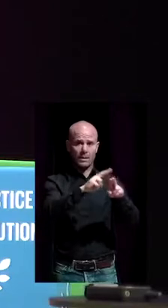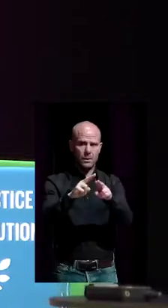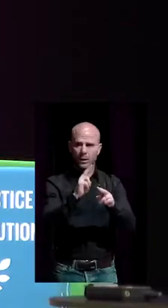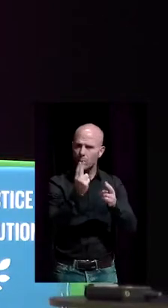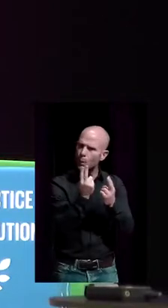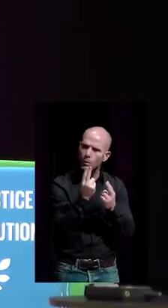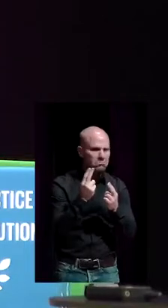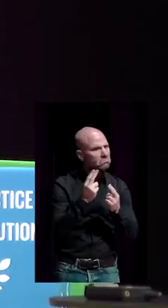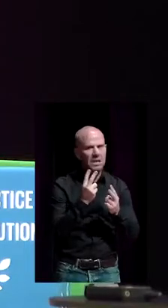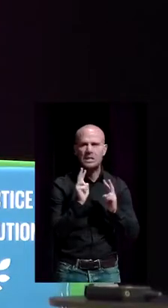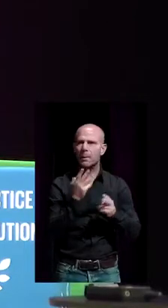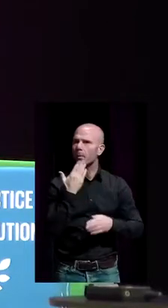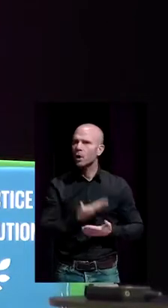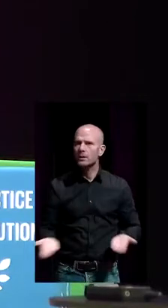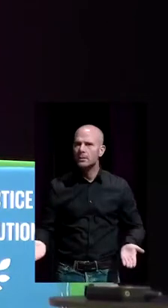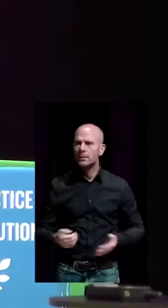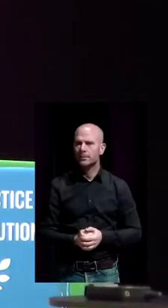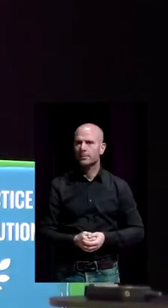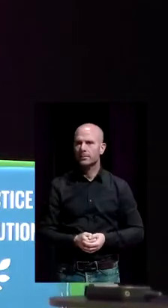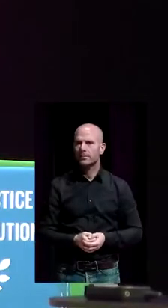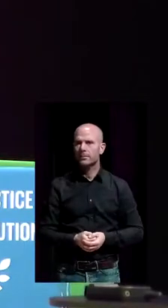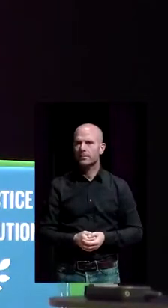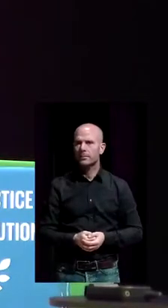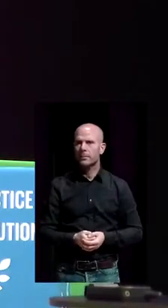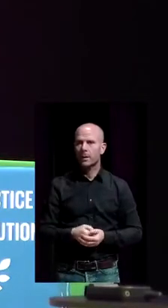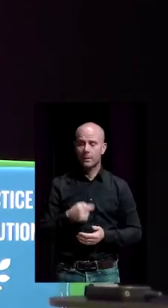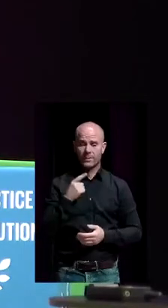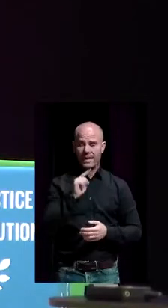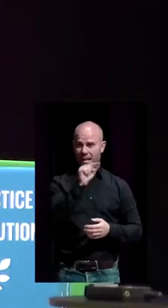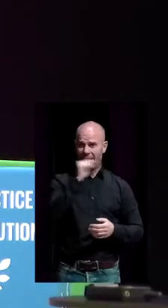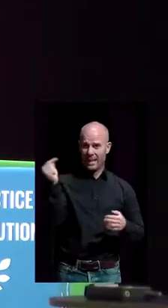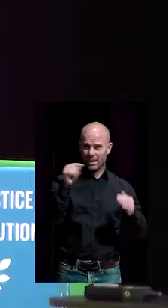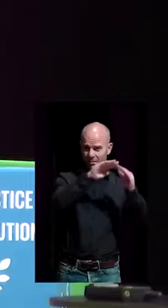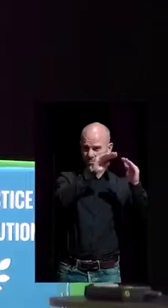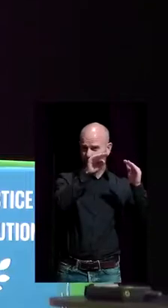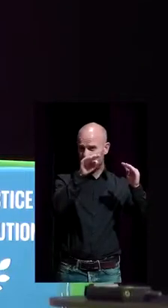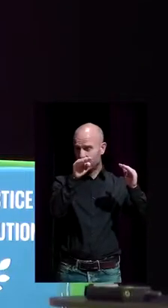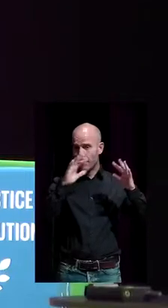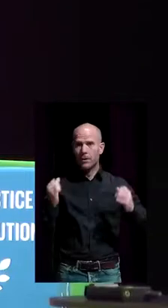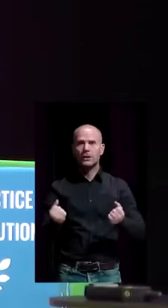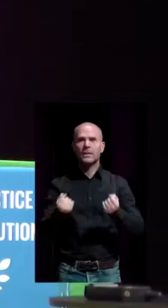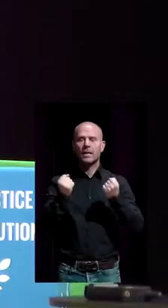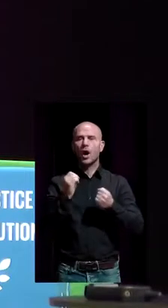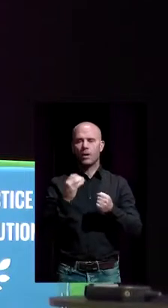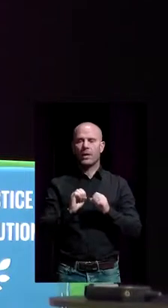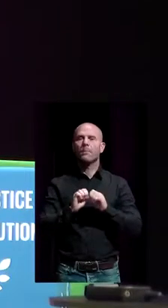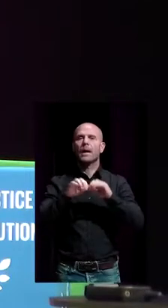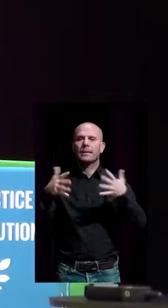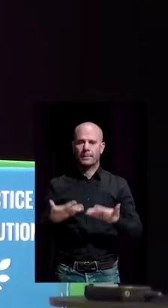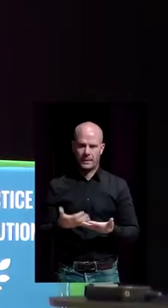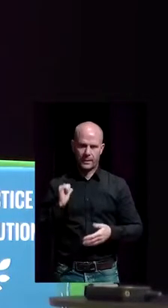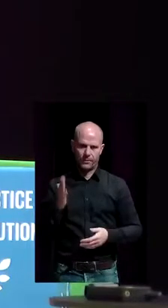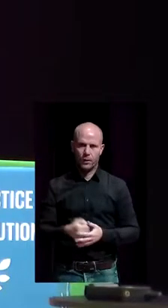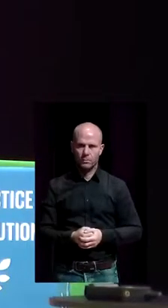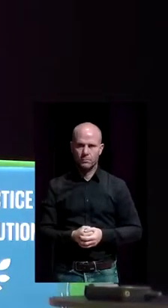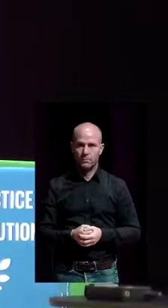senare tid. Och det är uppenbart att den här negativa tendensen förstärkas på grund av pandemin. Den